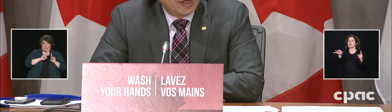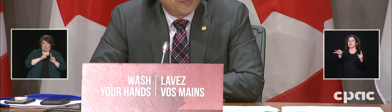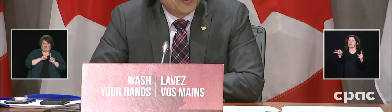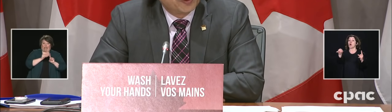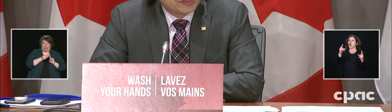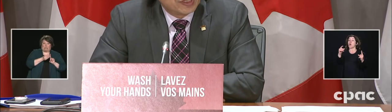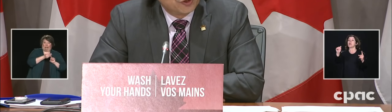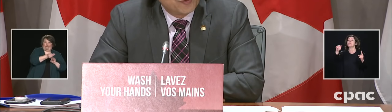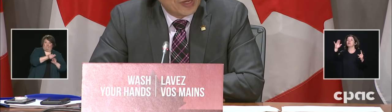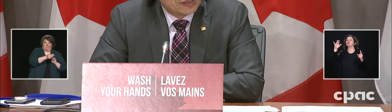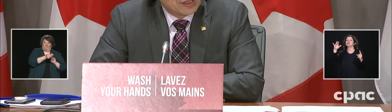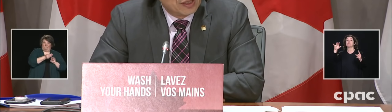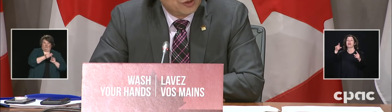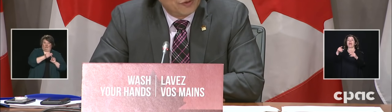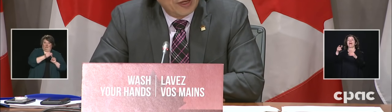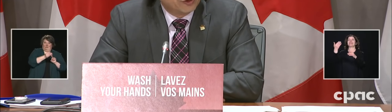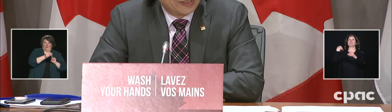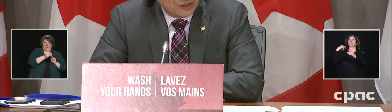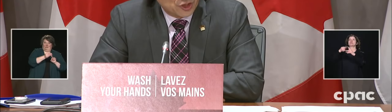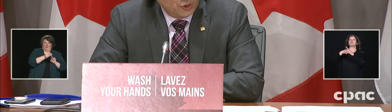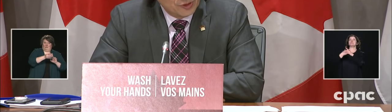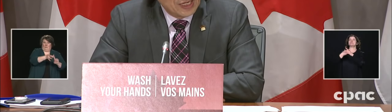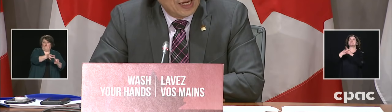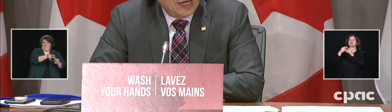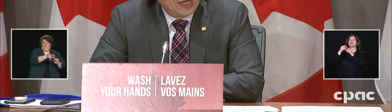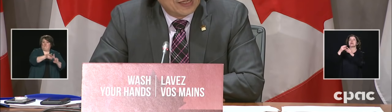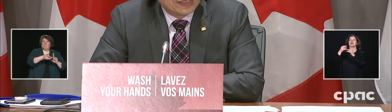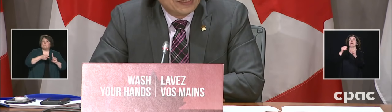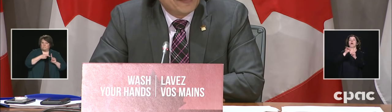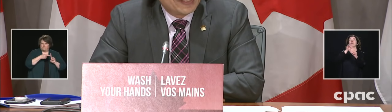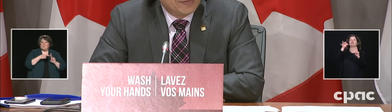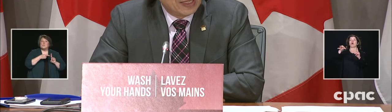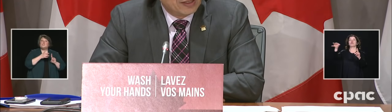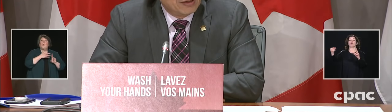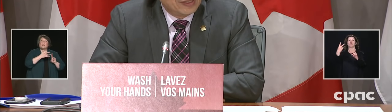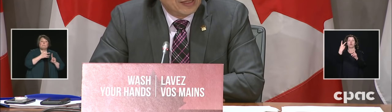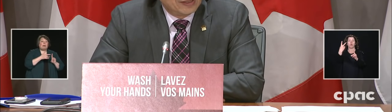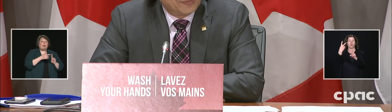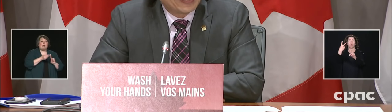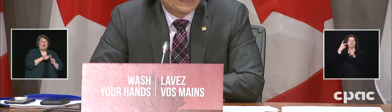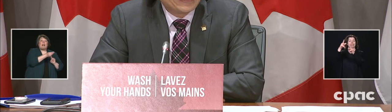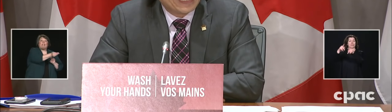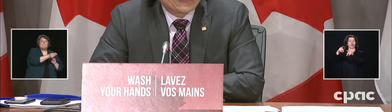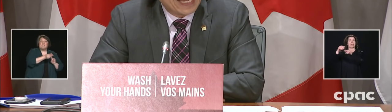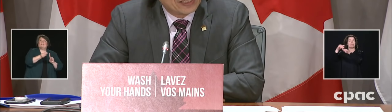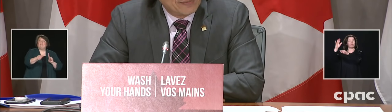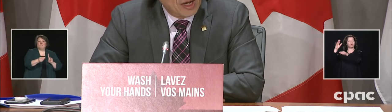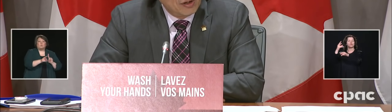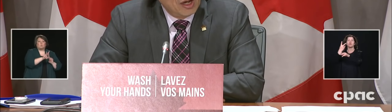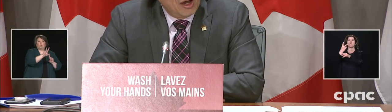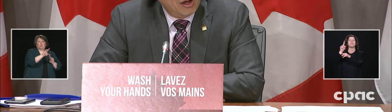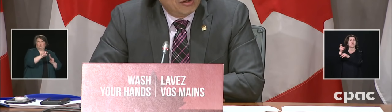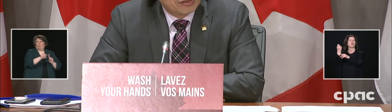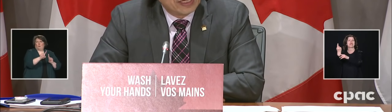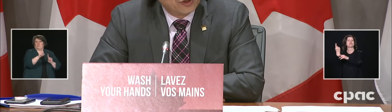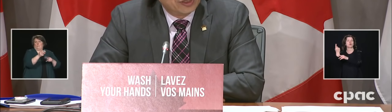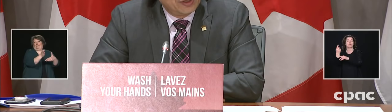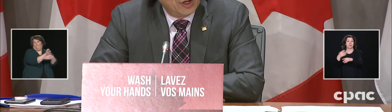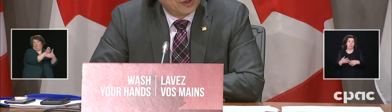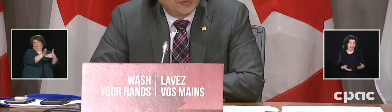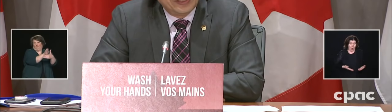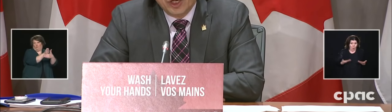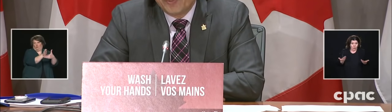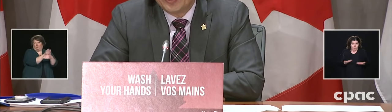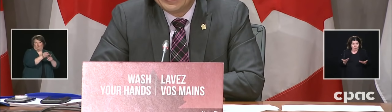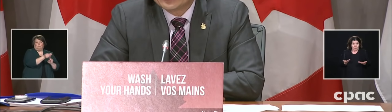peu plus de 2 personnes, 2, quelque chose. C'est difficile maintenant de préciser exactement. On sait qu'on